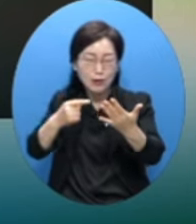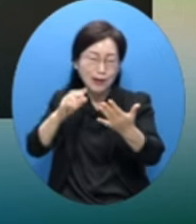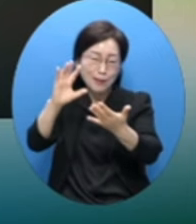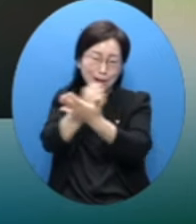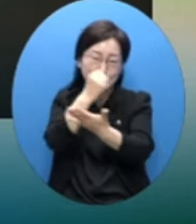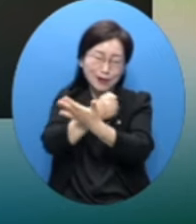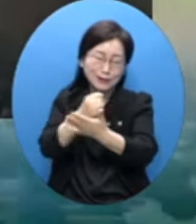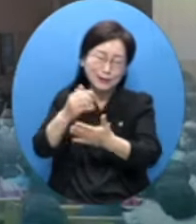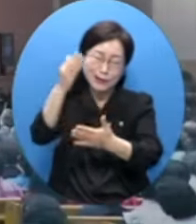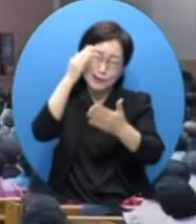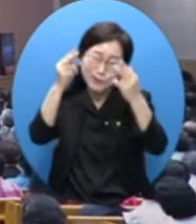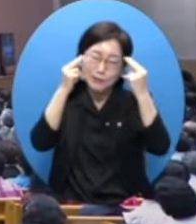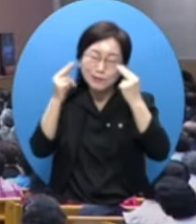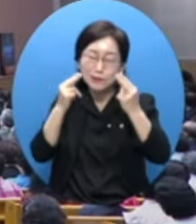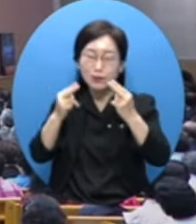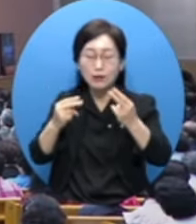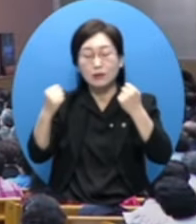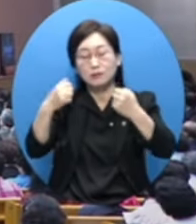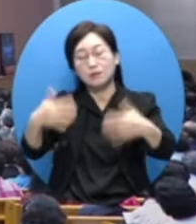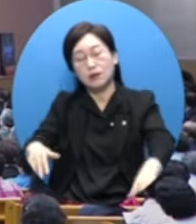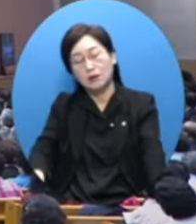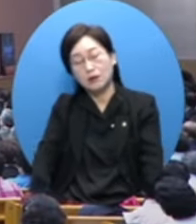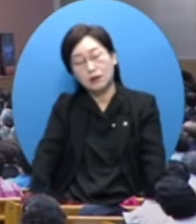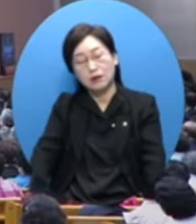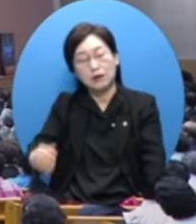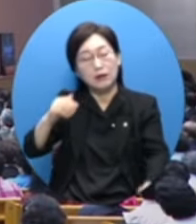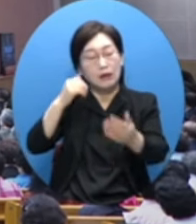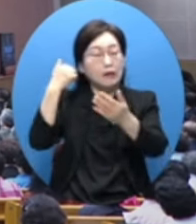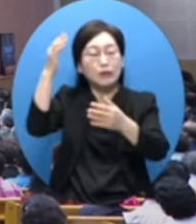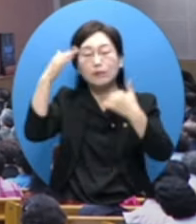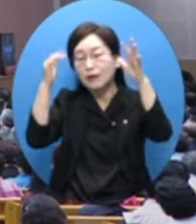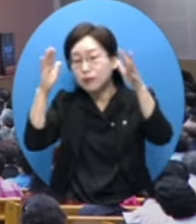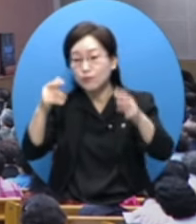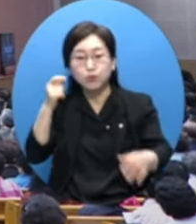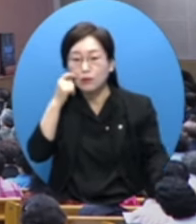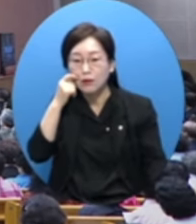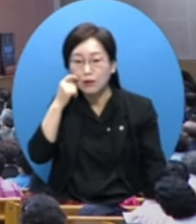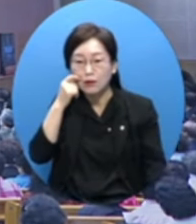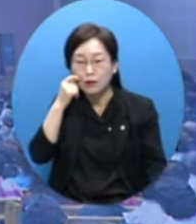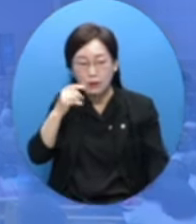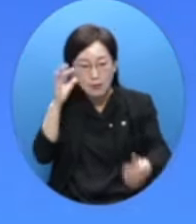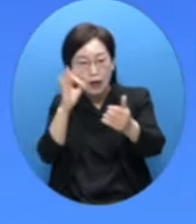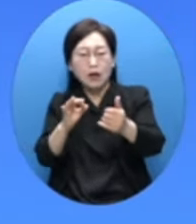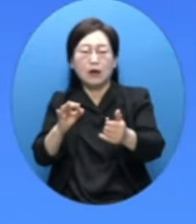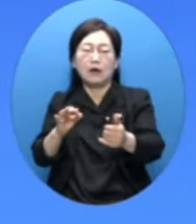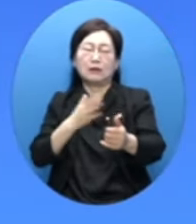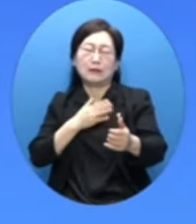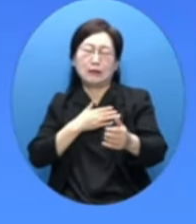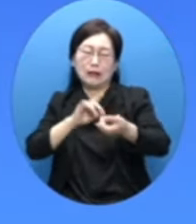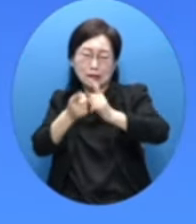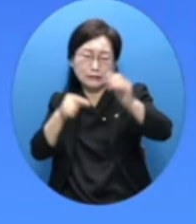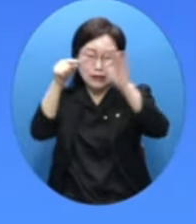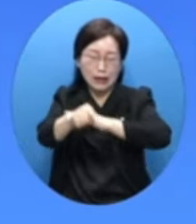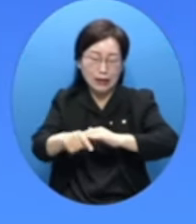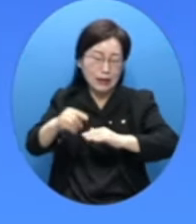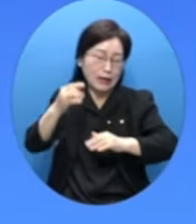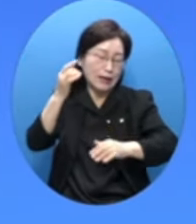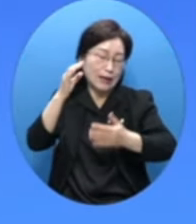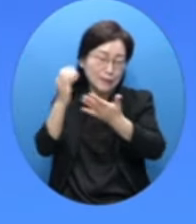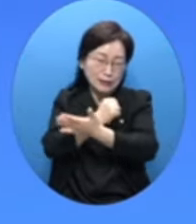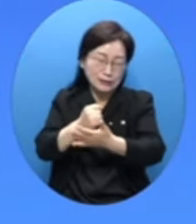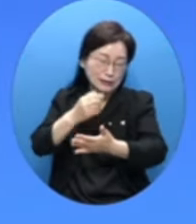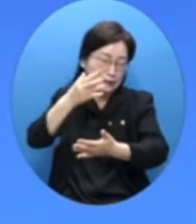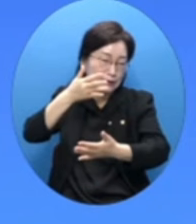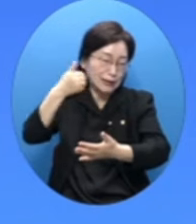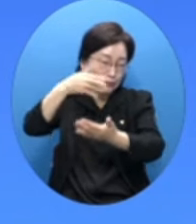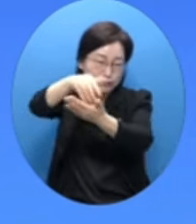그런데도 기운 없이 턱 앉아서 파리도 쫓지 않고 있는 것을 보면서 달려가서 그 몰골에서 파리도 떼어내주고